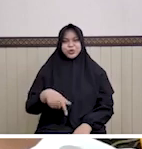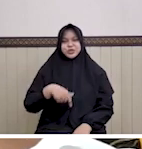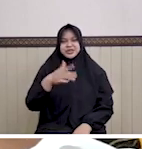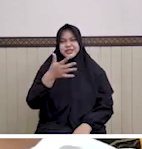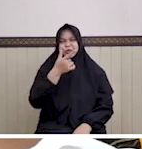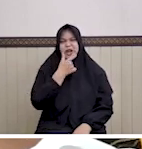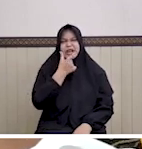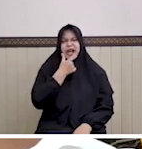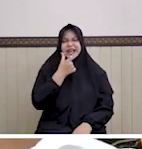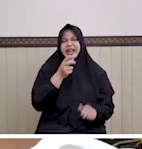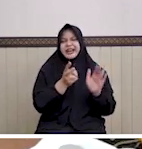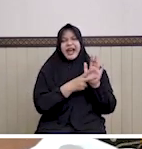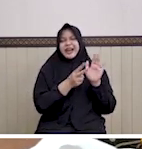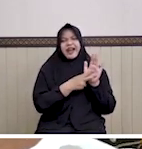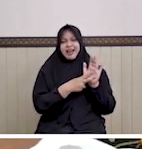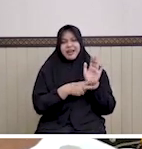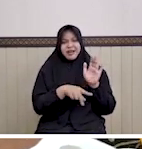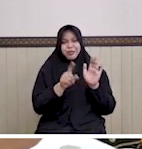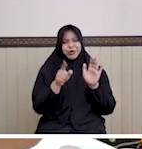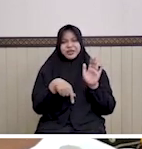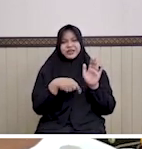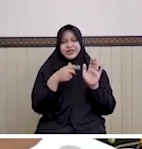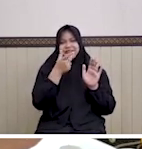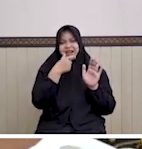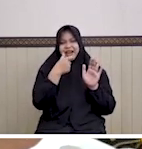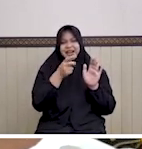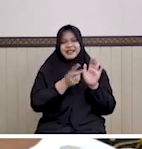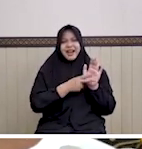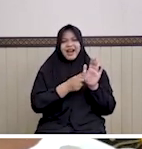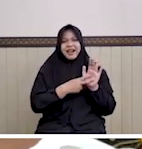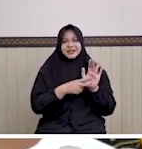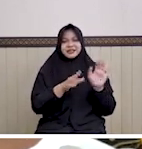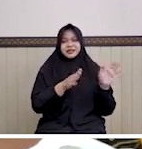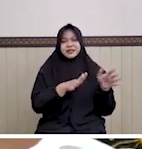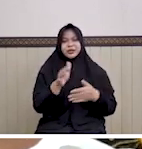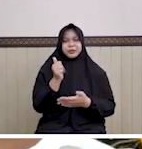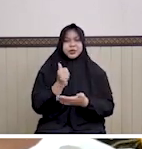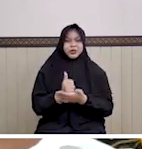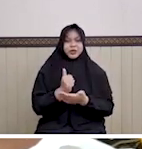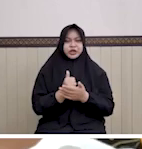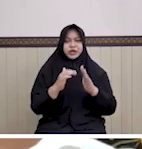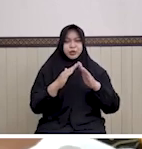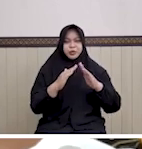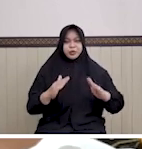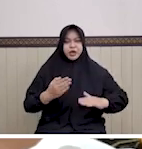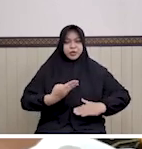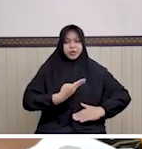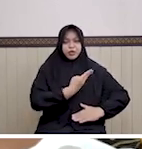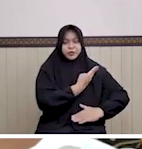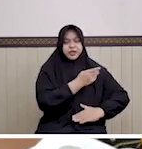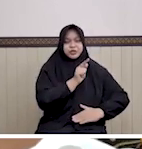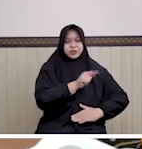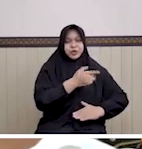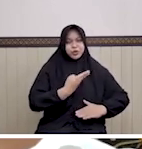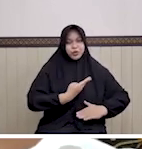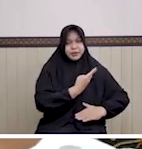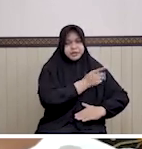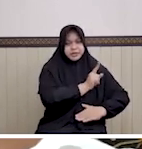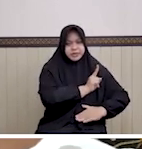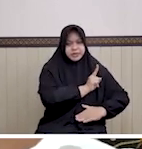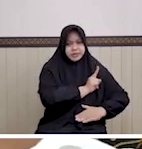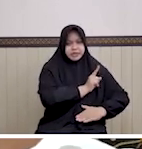nakal setelah itu kebetulan di rumah itu di rumah korban itu cuma korban